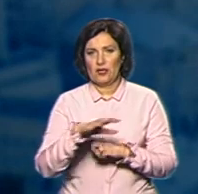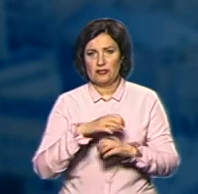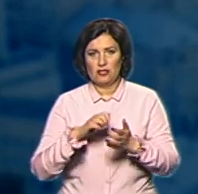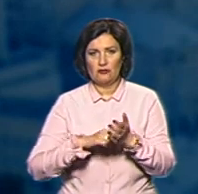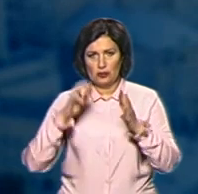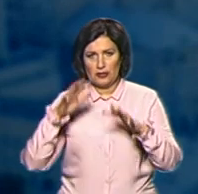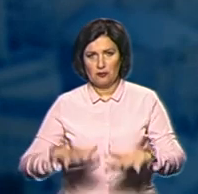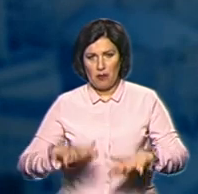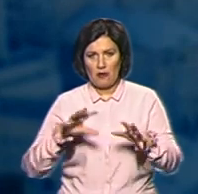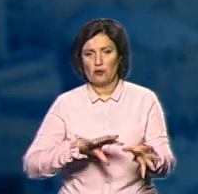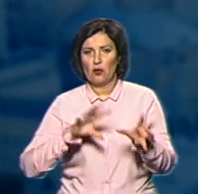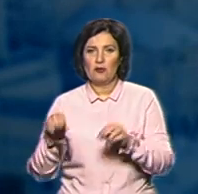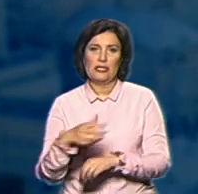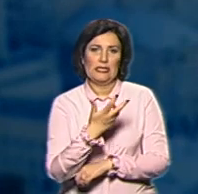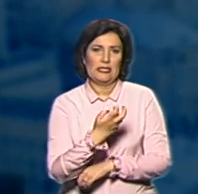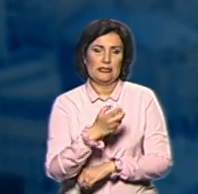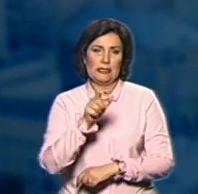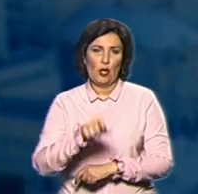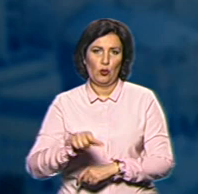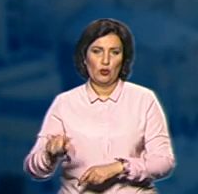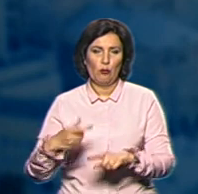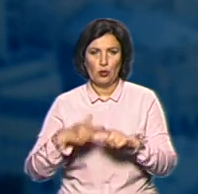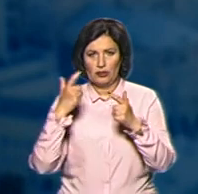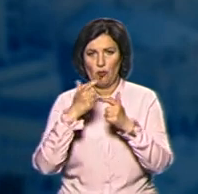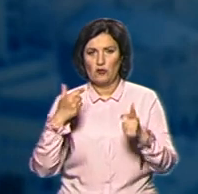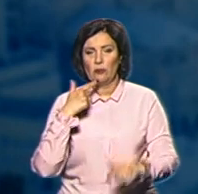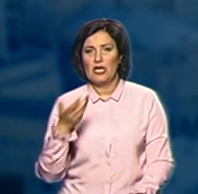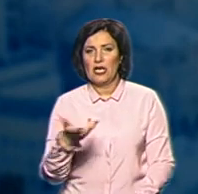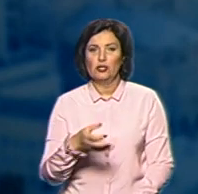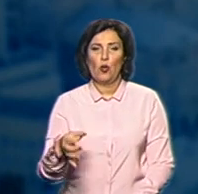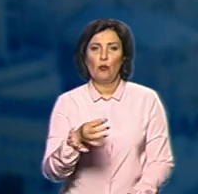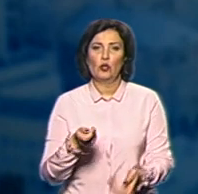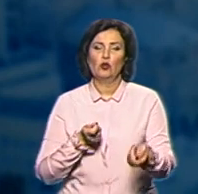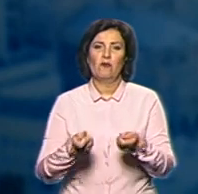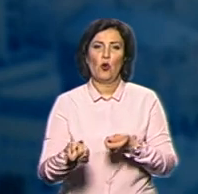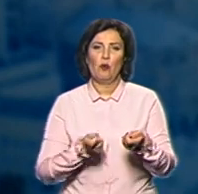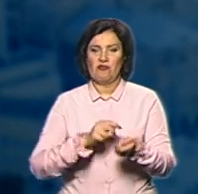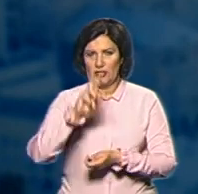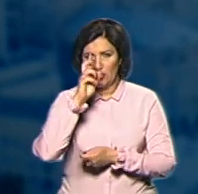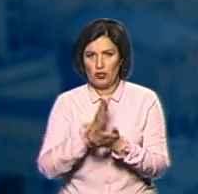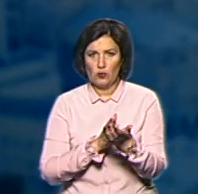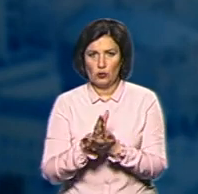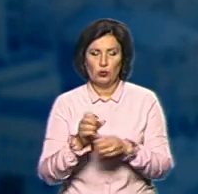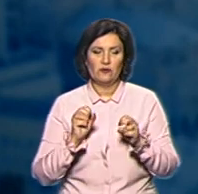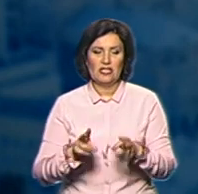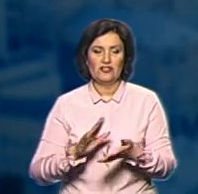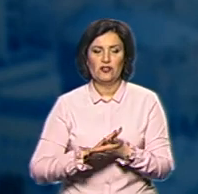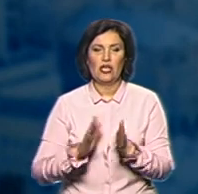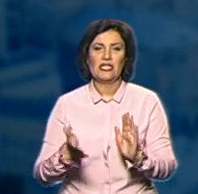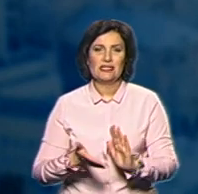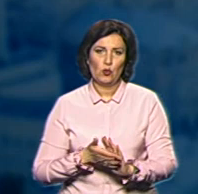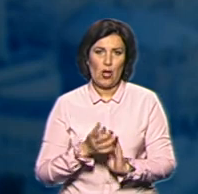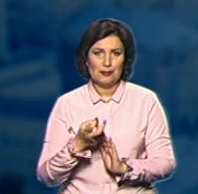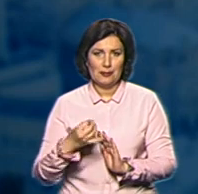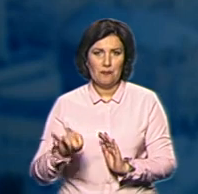паводок евакуювали 300 людей. Про це новинам на Суспільному повідомила речниця обласного управління Державної служби з надзвичайних ситуацій